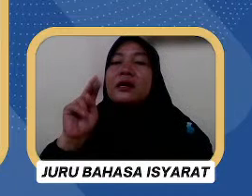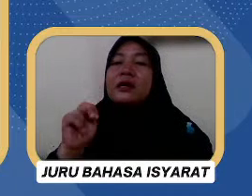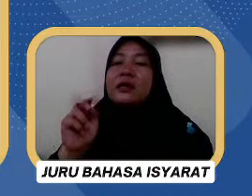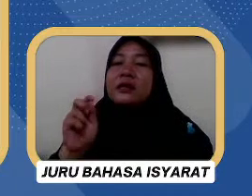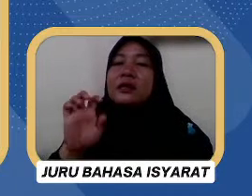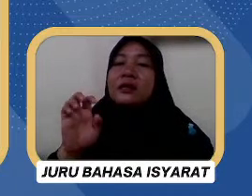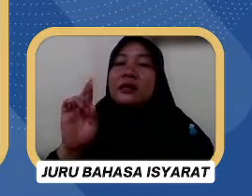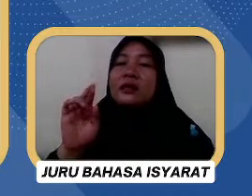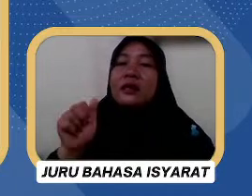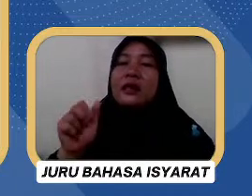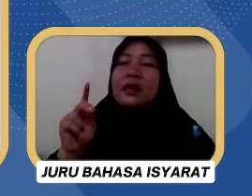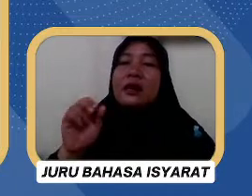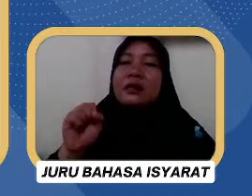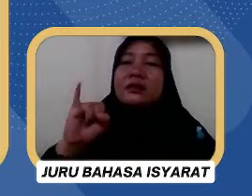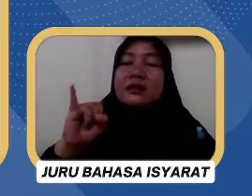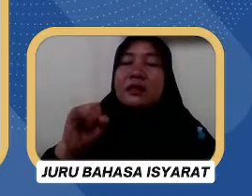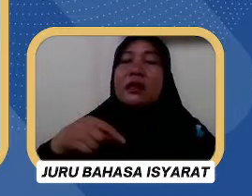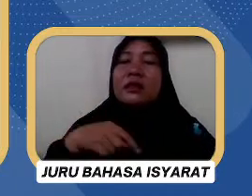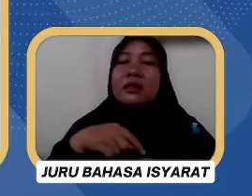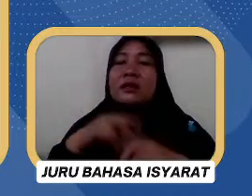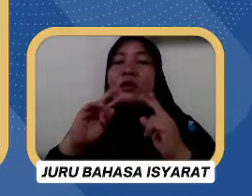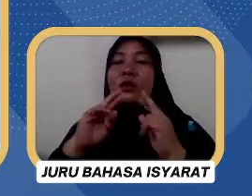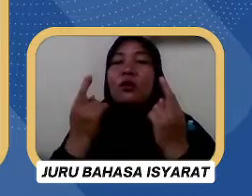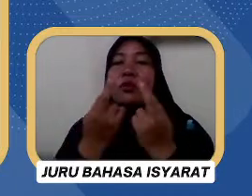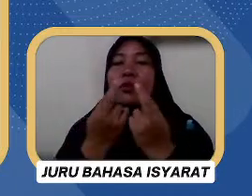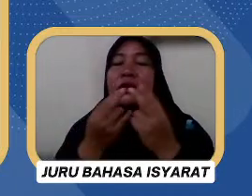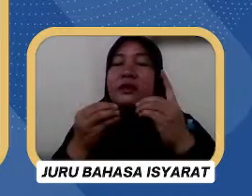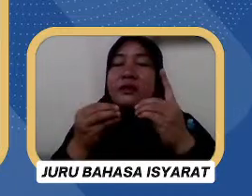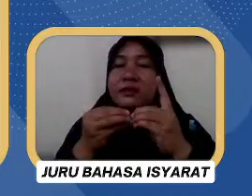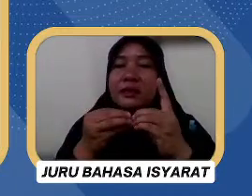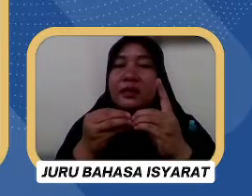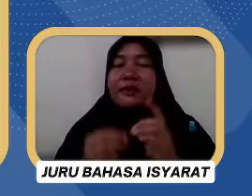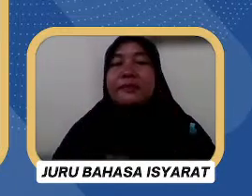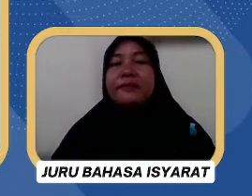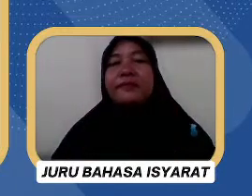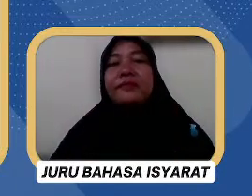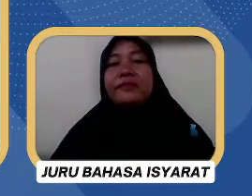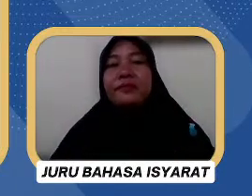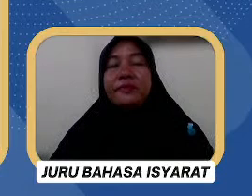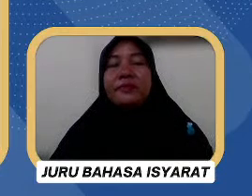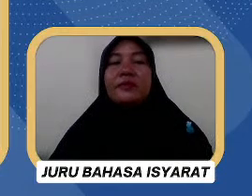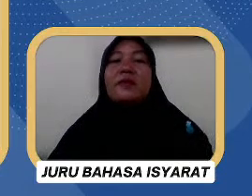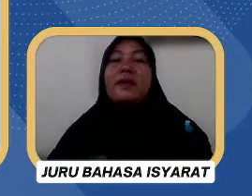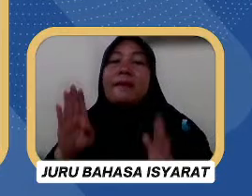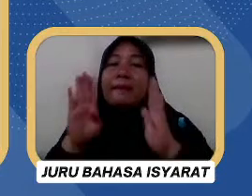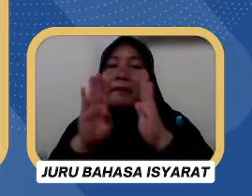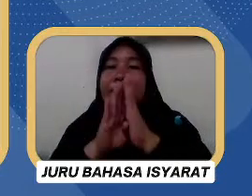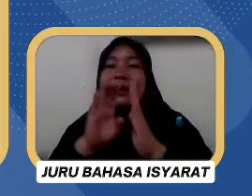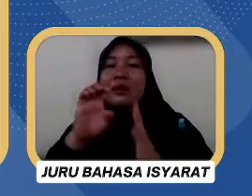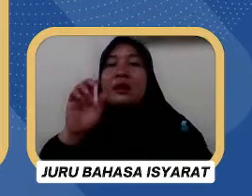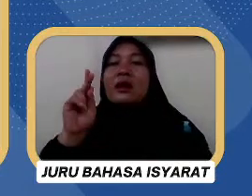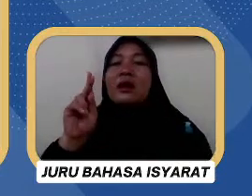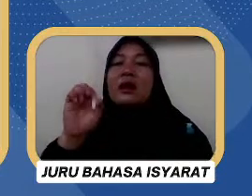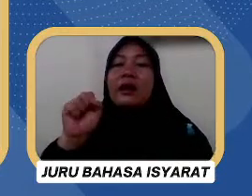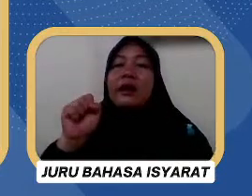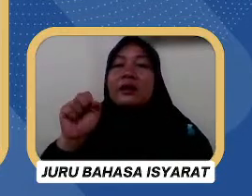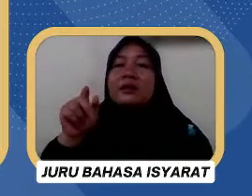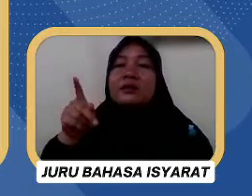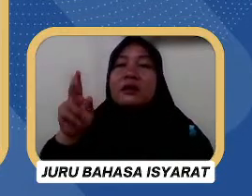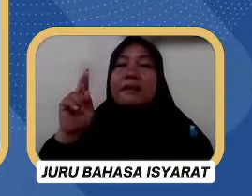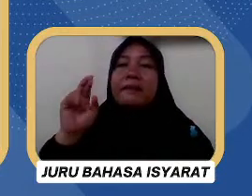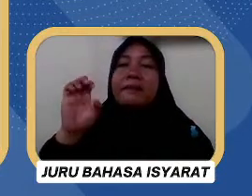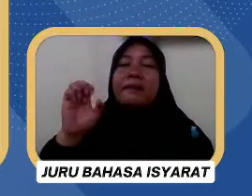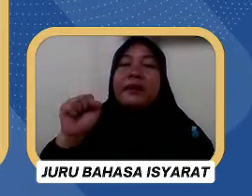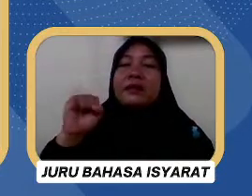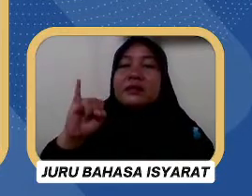berekspresi. Ekspresi kita itu merupakan bagian dari haknya kita. Tetapi kembali lagi bahwa hak kita jangan